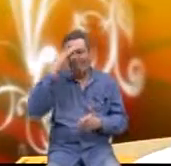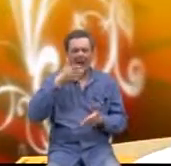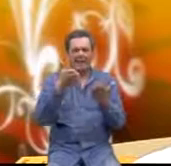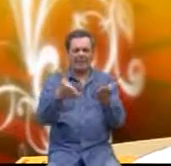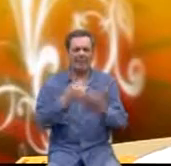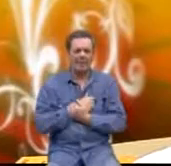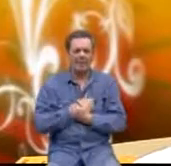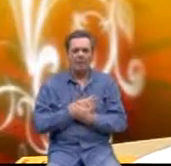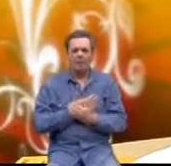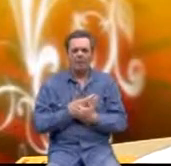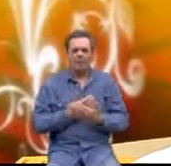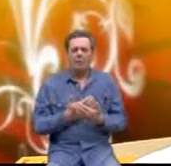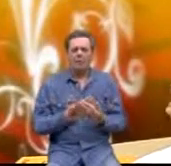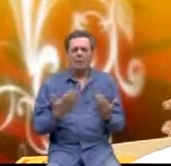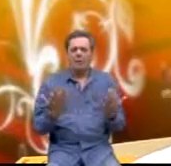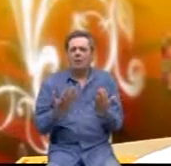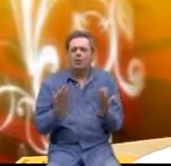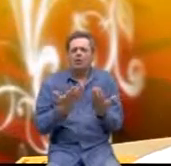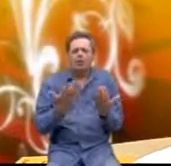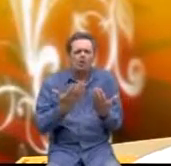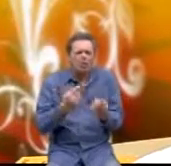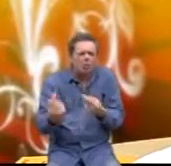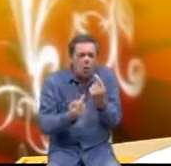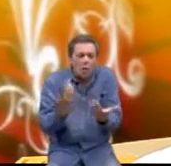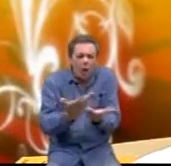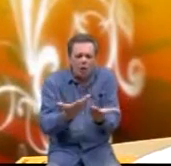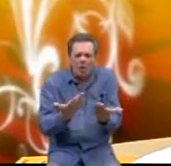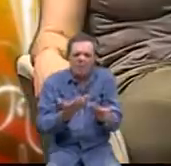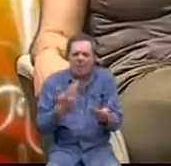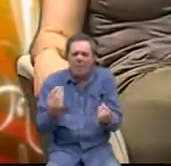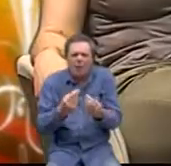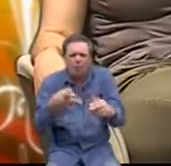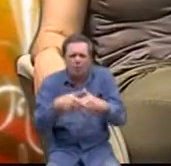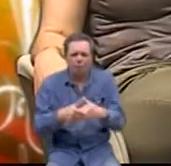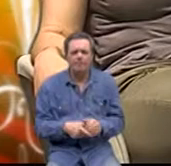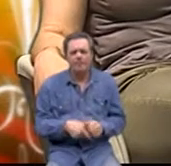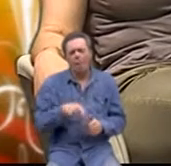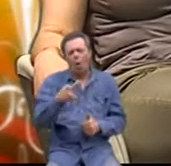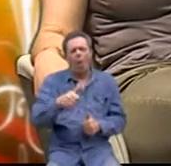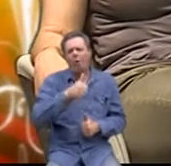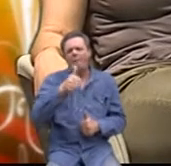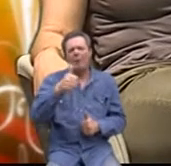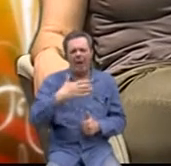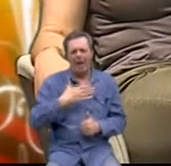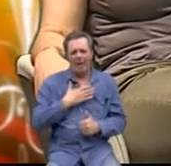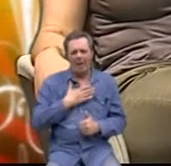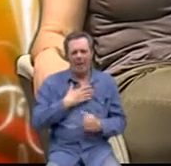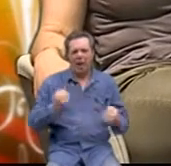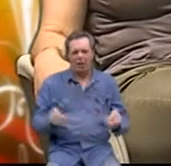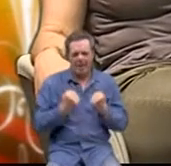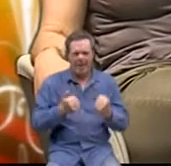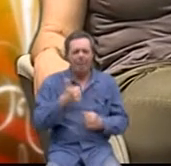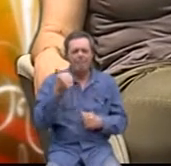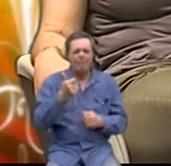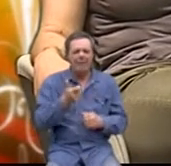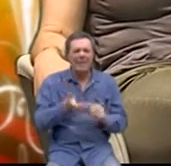vas. Gdje tu šteka? Nešto šteka. Pa ja bih rekla da je ovo prva takva naša akcija, prvi